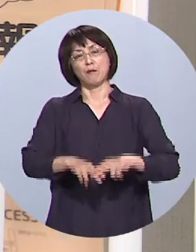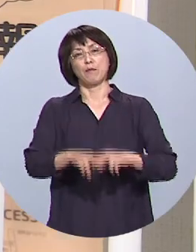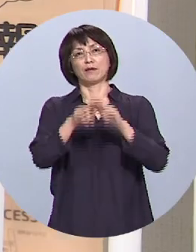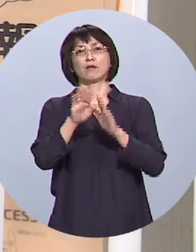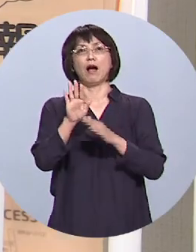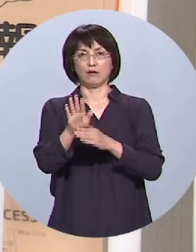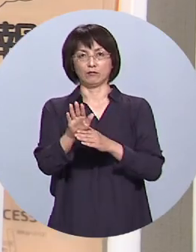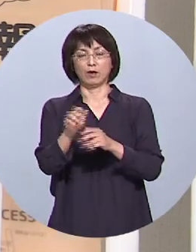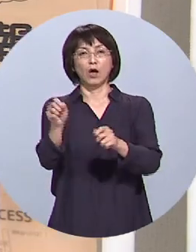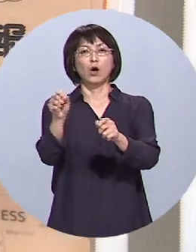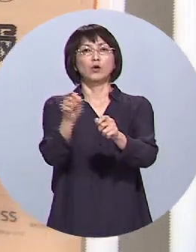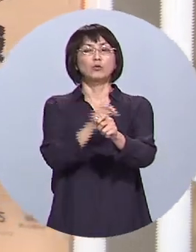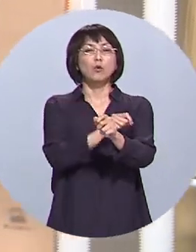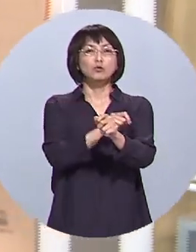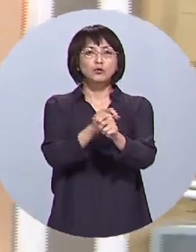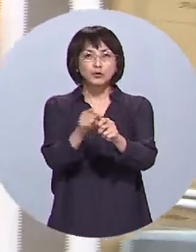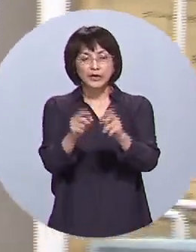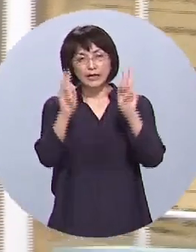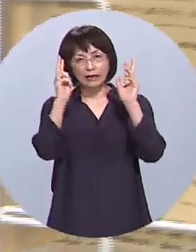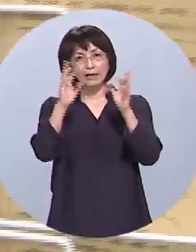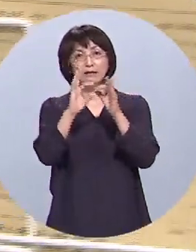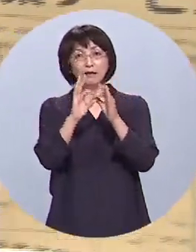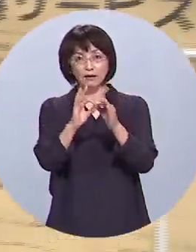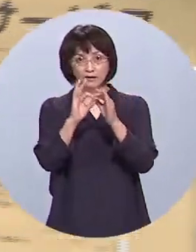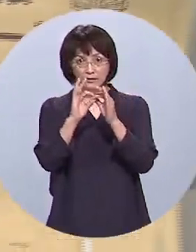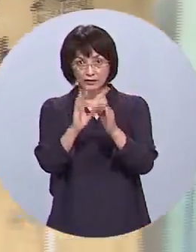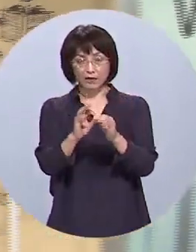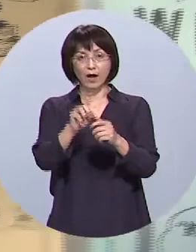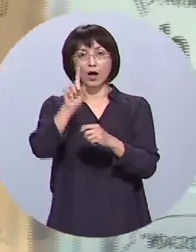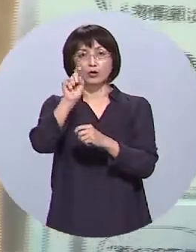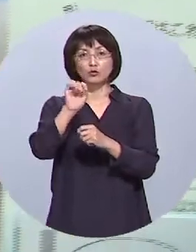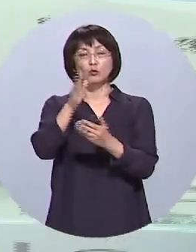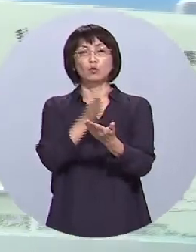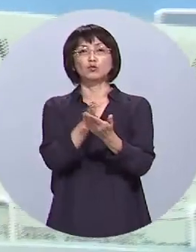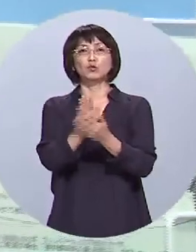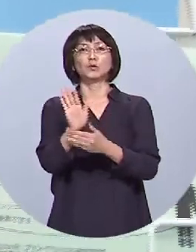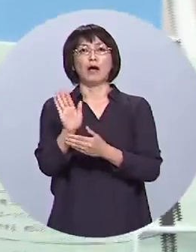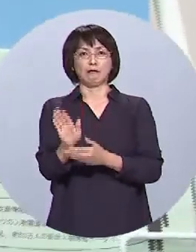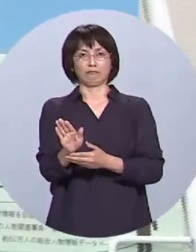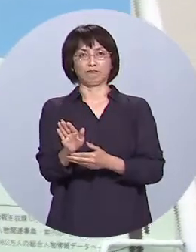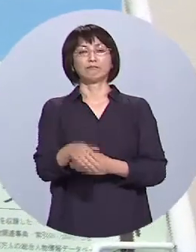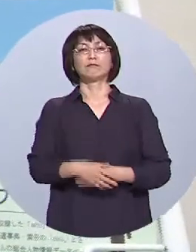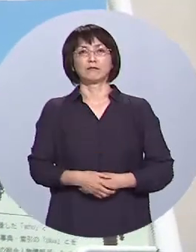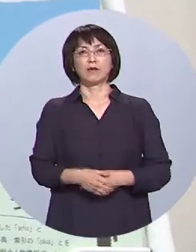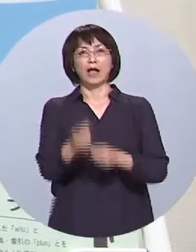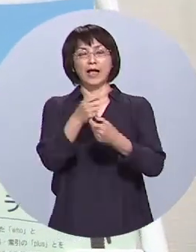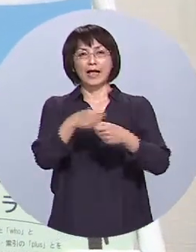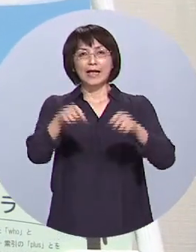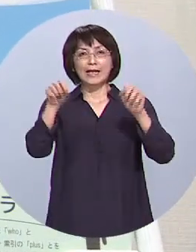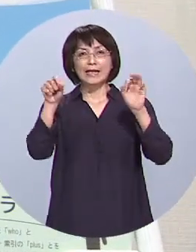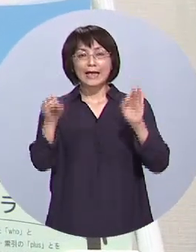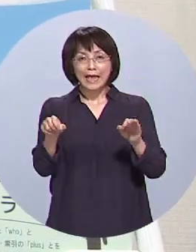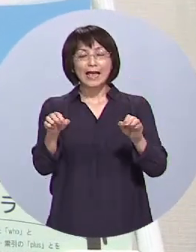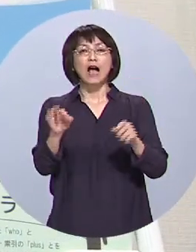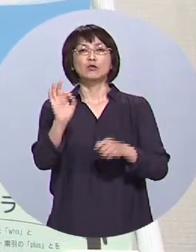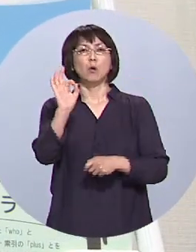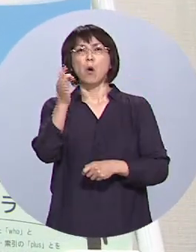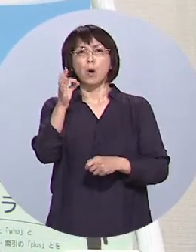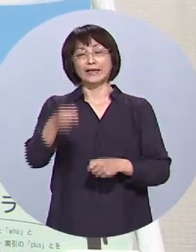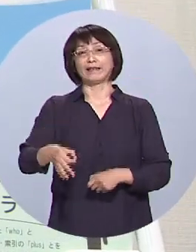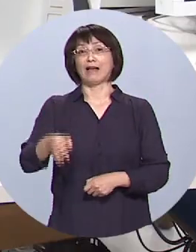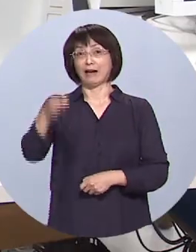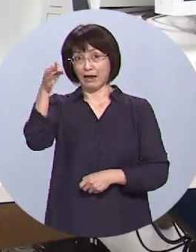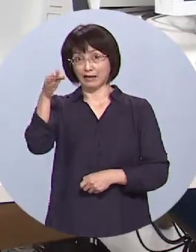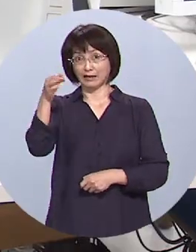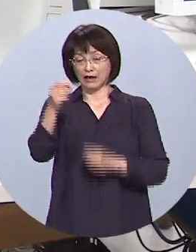のうち企業やマーケティング情報のデータベースが14種類あります。契約料金が高額なため個人で